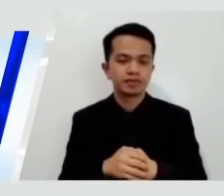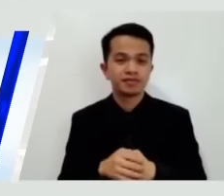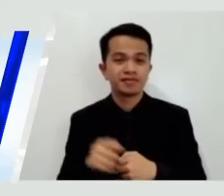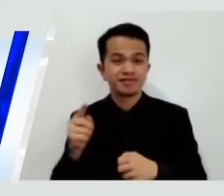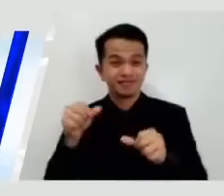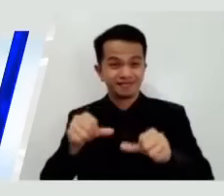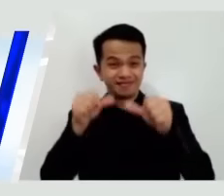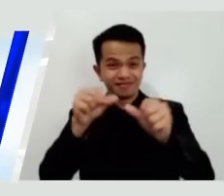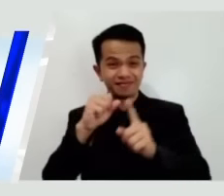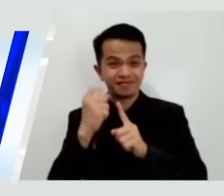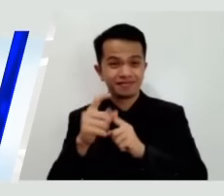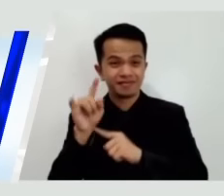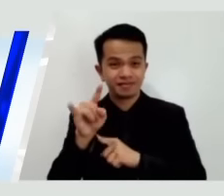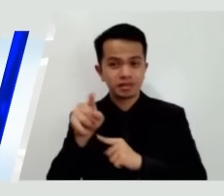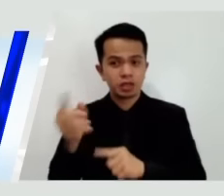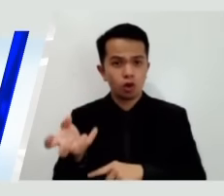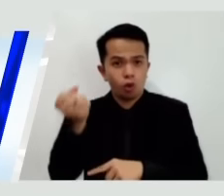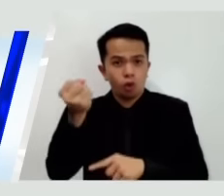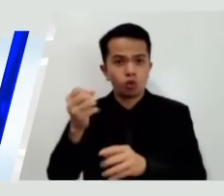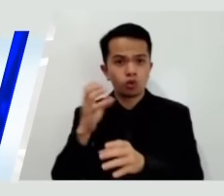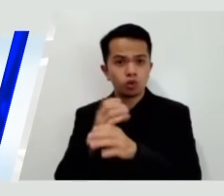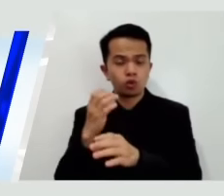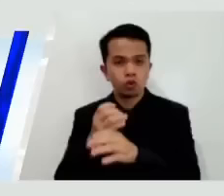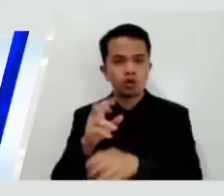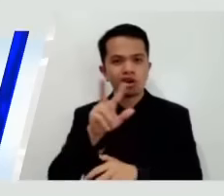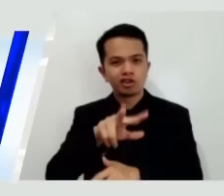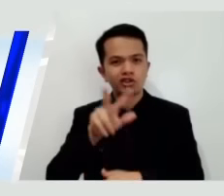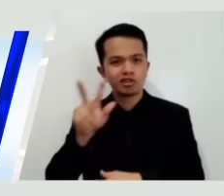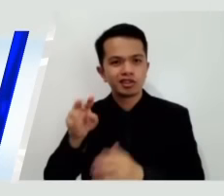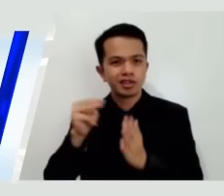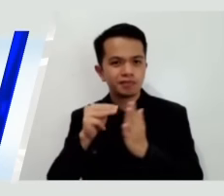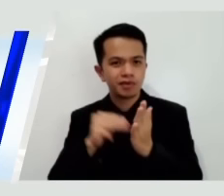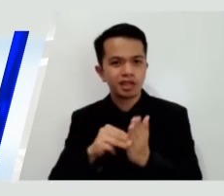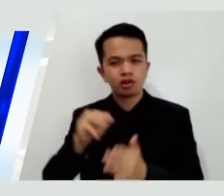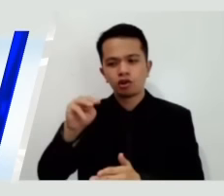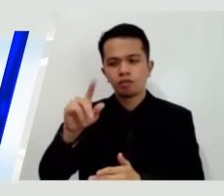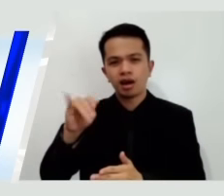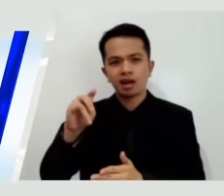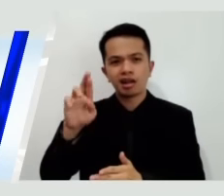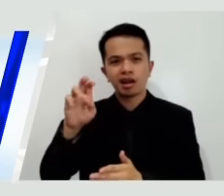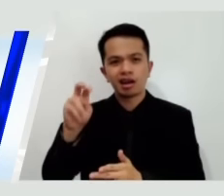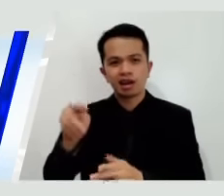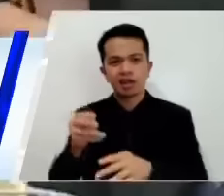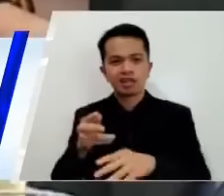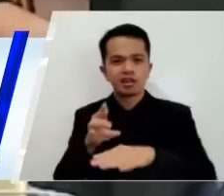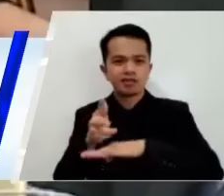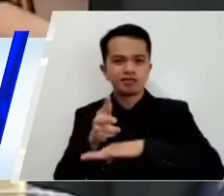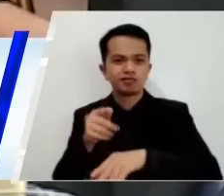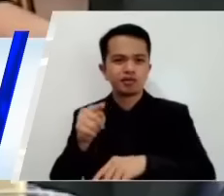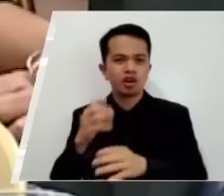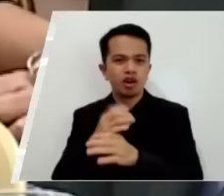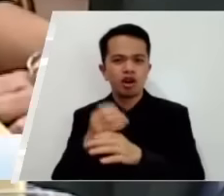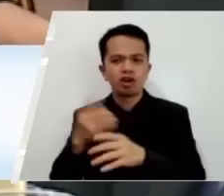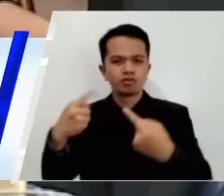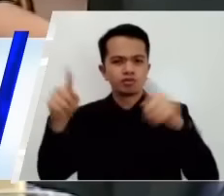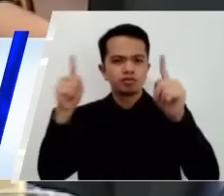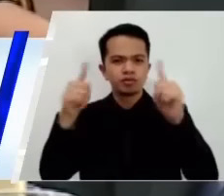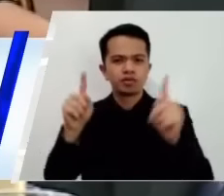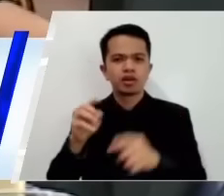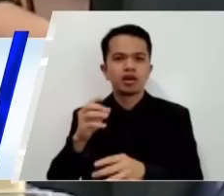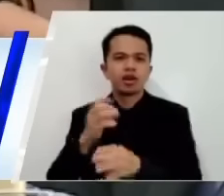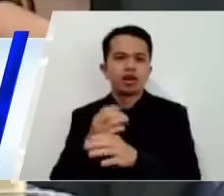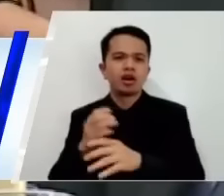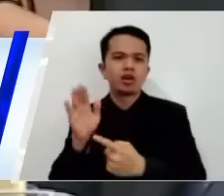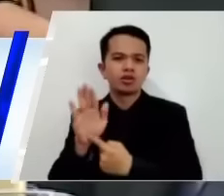siya ang may-ari ng kotseng 33 million peso McLaren 620R na nanalo sa isang car show. Tinanong din si Go tungkol sa